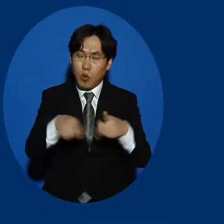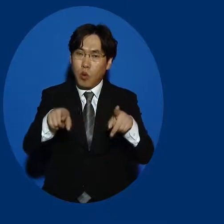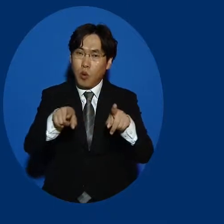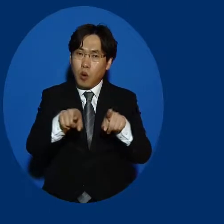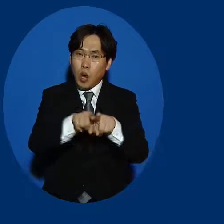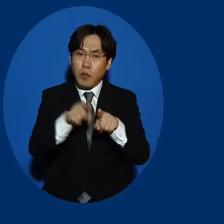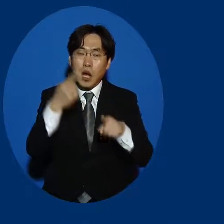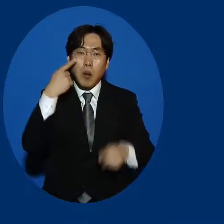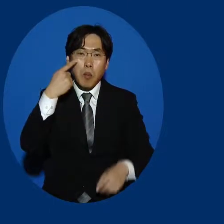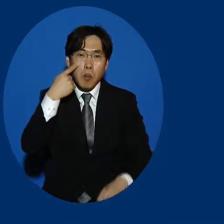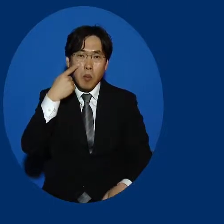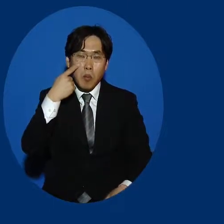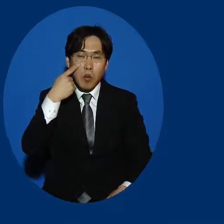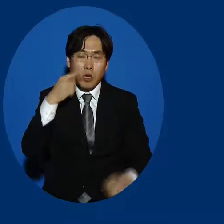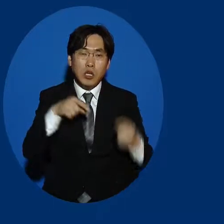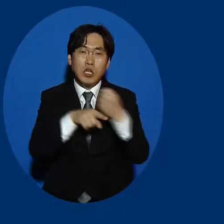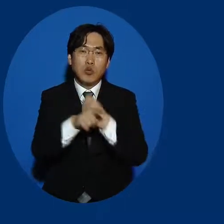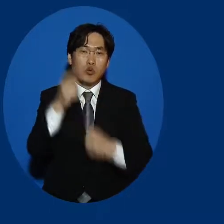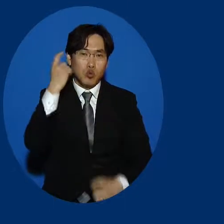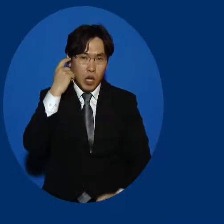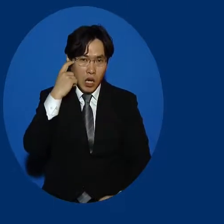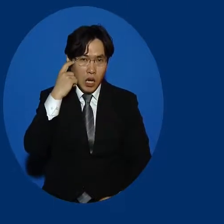여러분들은 아시겠습니까?